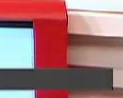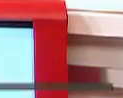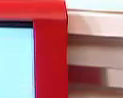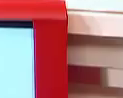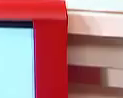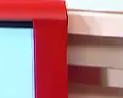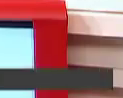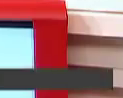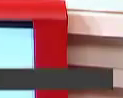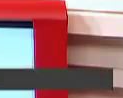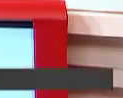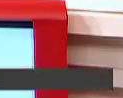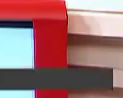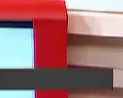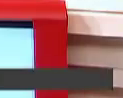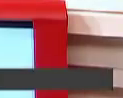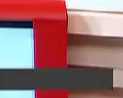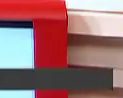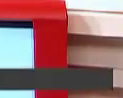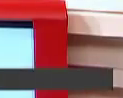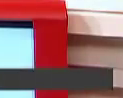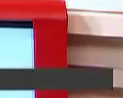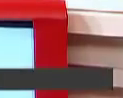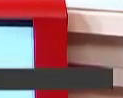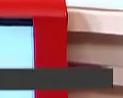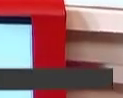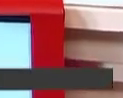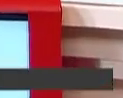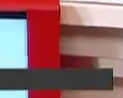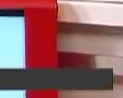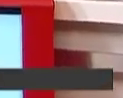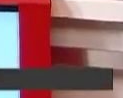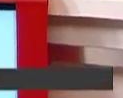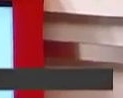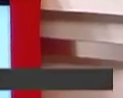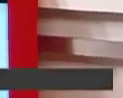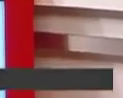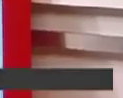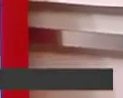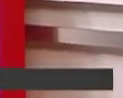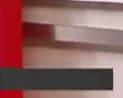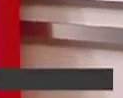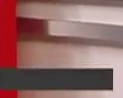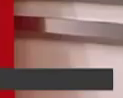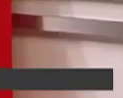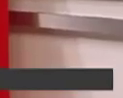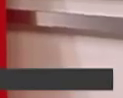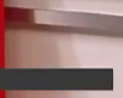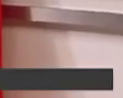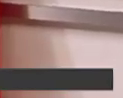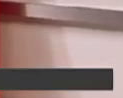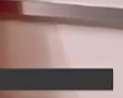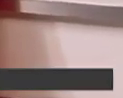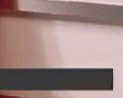Baiklah, paparan Nasional 8 edisi Sabtu 24 Mac berakhir di sini. Terima kasih atas perhatian anda. Assalamualaikum. Dan salam sejahtera.